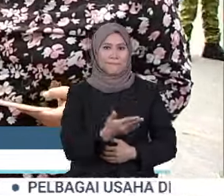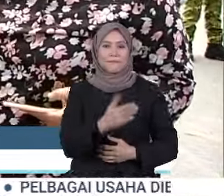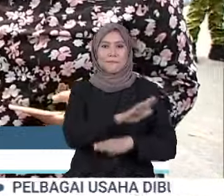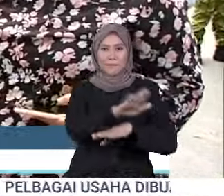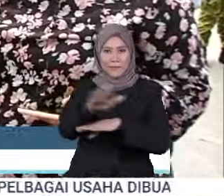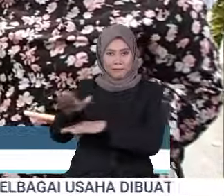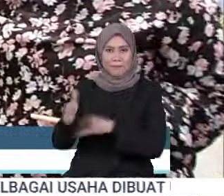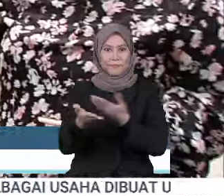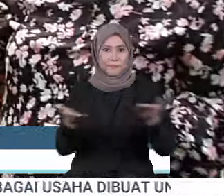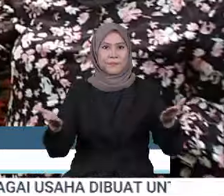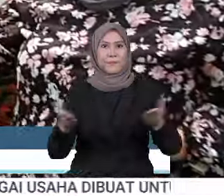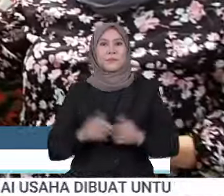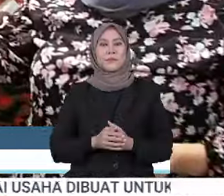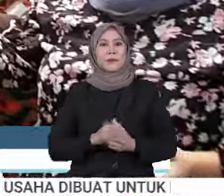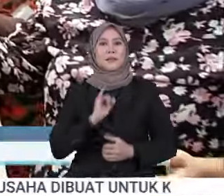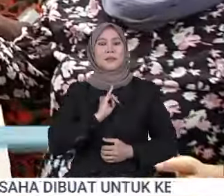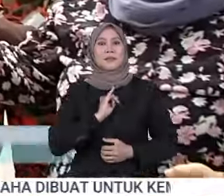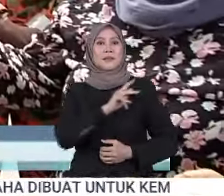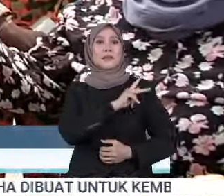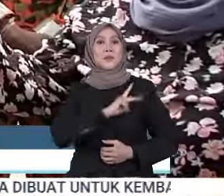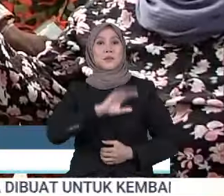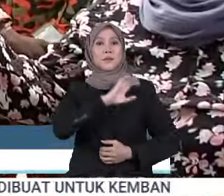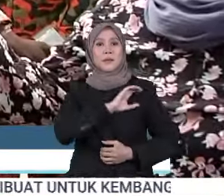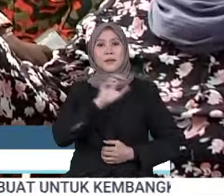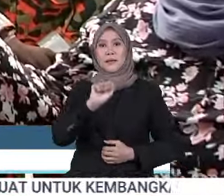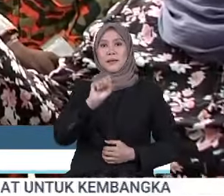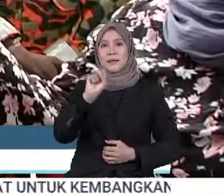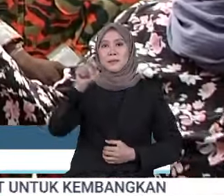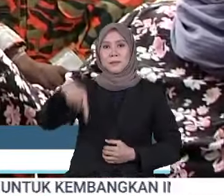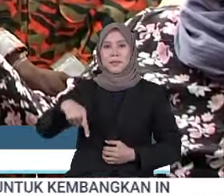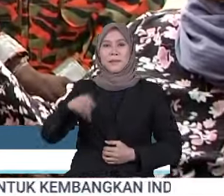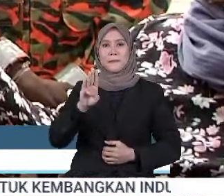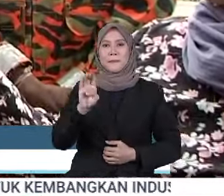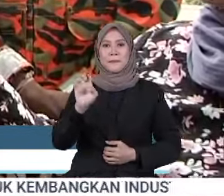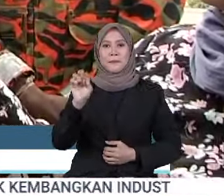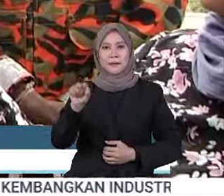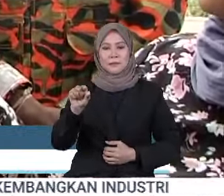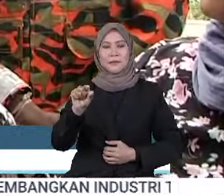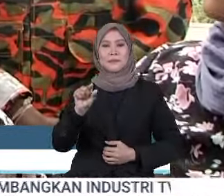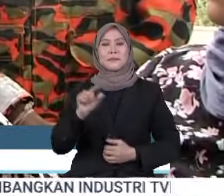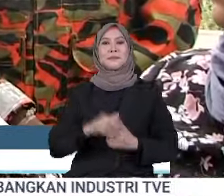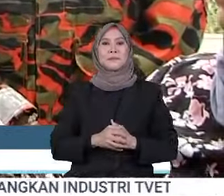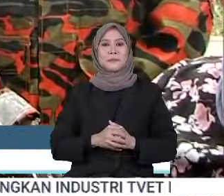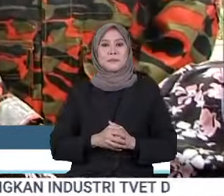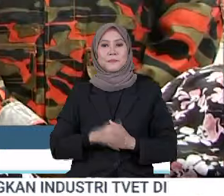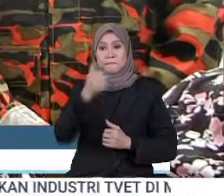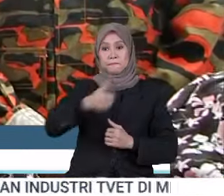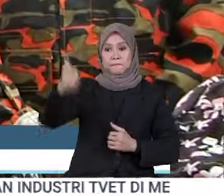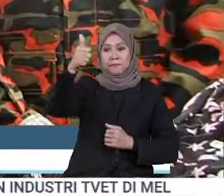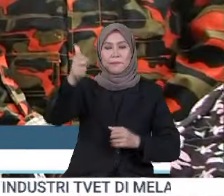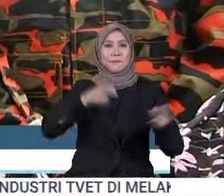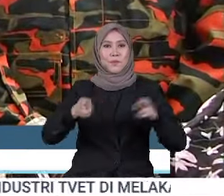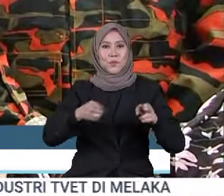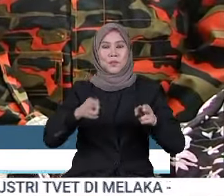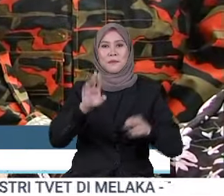petang semua saya ketua polis daerah sent acpb selaku oning Commander dalam pengurusan